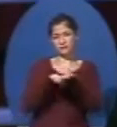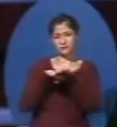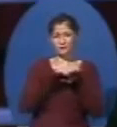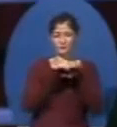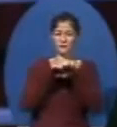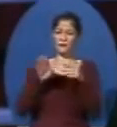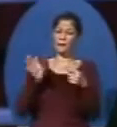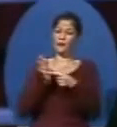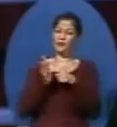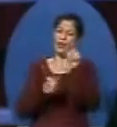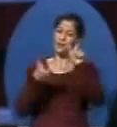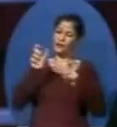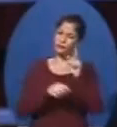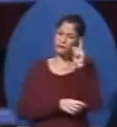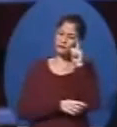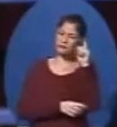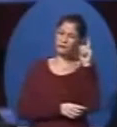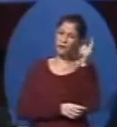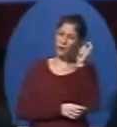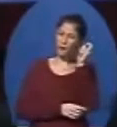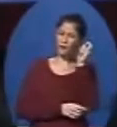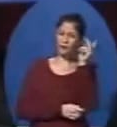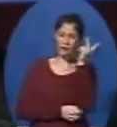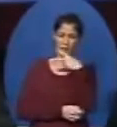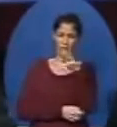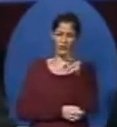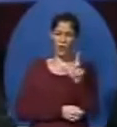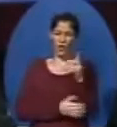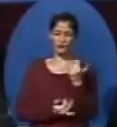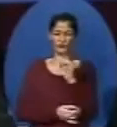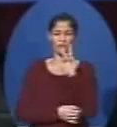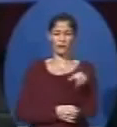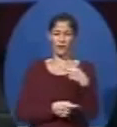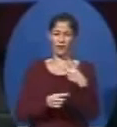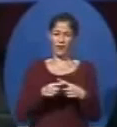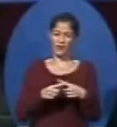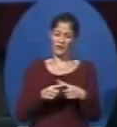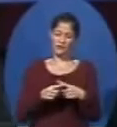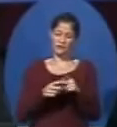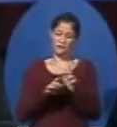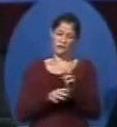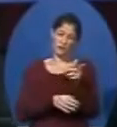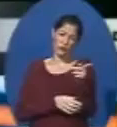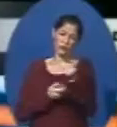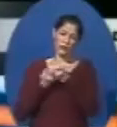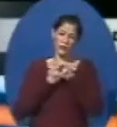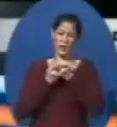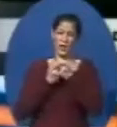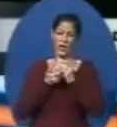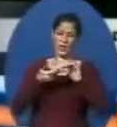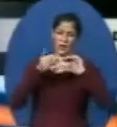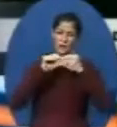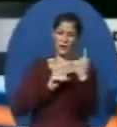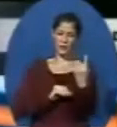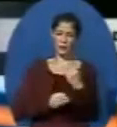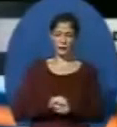קו? כי זה אנשים רציונליים שמבינים שיש לו כמה שנתיים וחצי לשבת, אז הוא מתארגן בהתאם